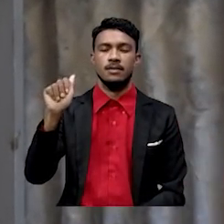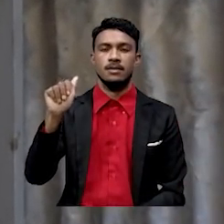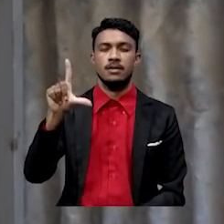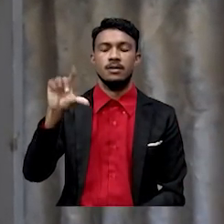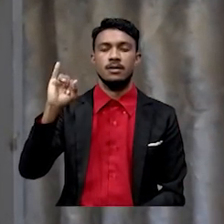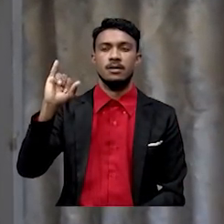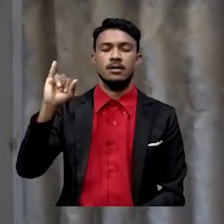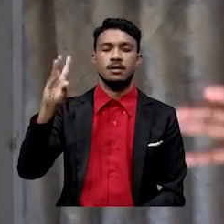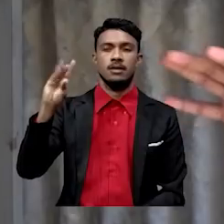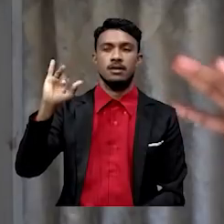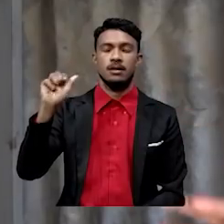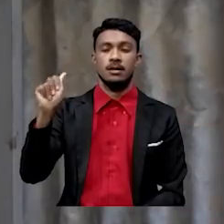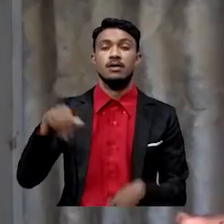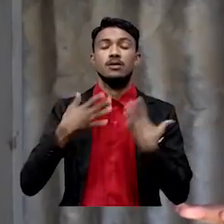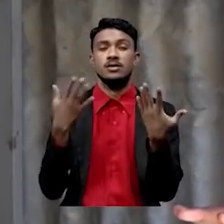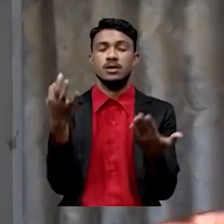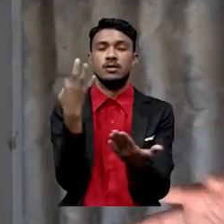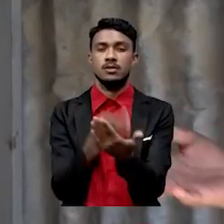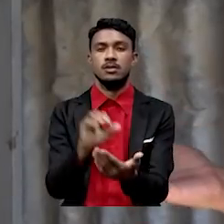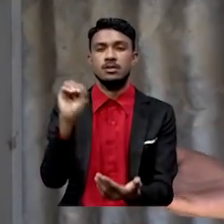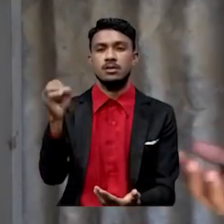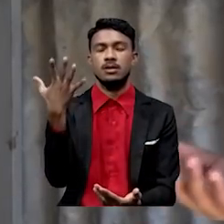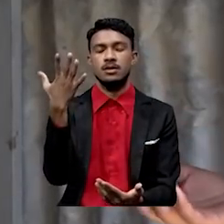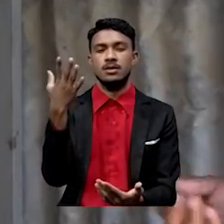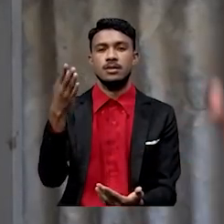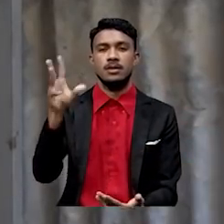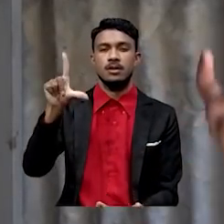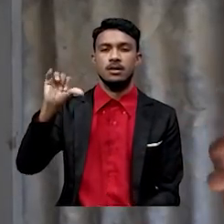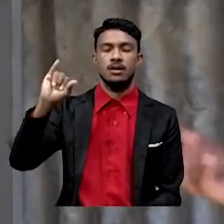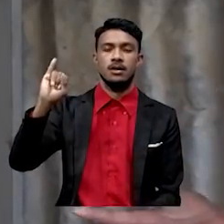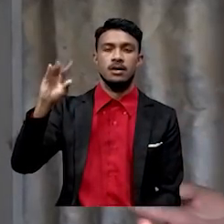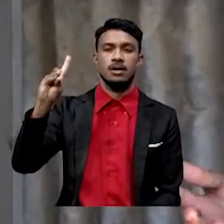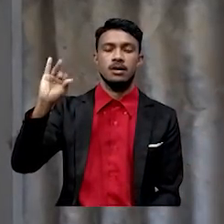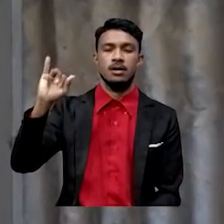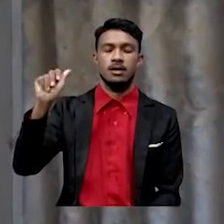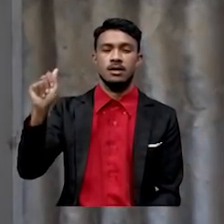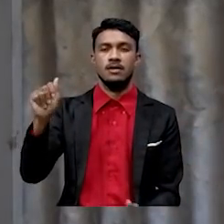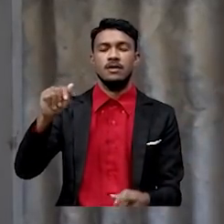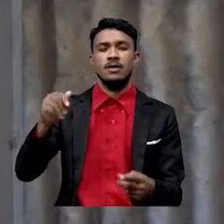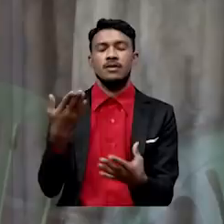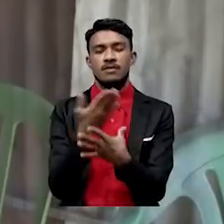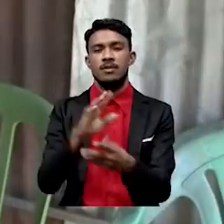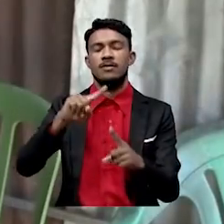Unsa ho osang sanulo resen lima ne, unsa mana Lidia jere ba fulang ida to kalai.